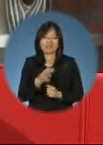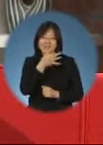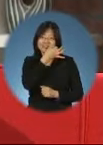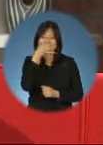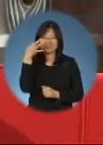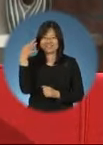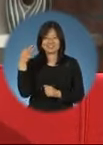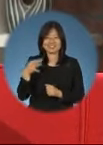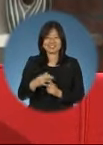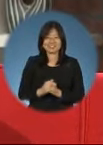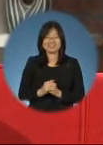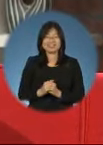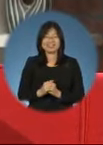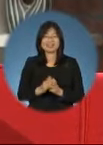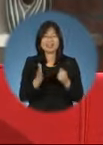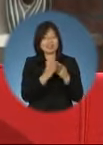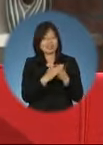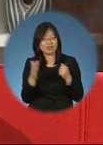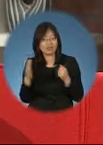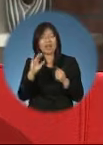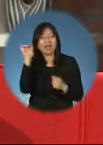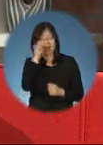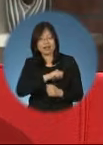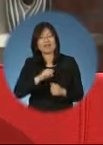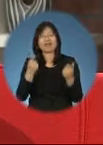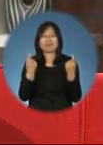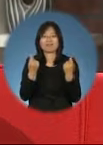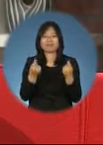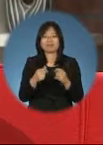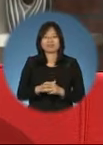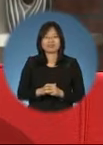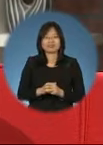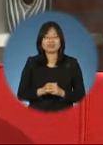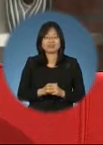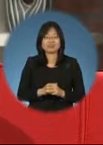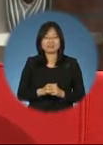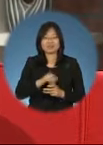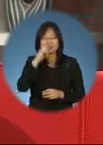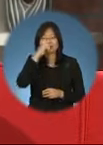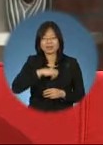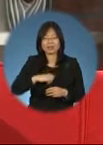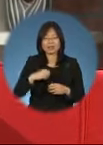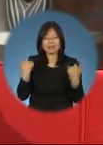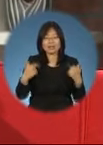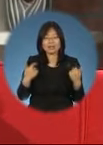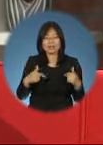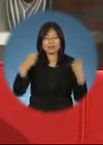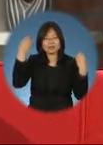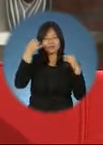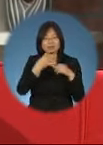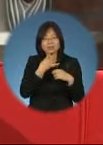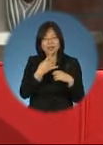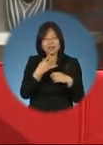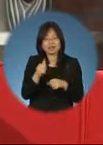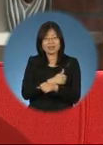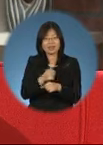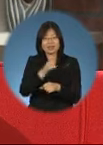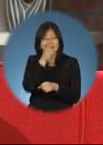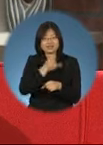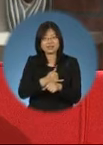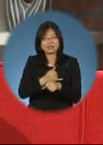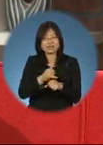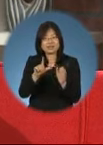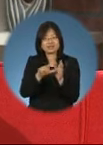신나고요. 예, 예. 그래서 아, 이거다. 그러면 뭐 그냥 맨날 춤만 추러 다니는 건 뭐